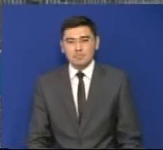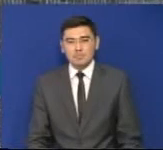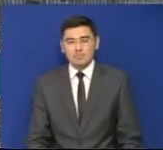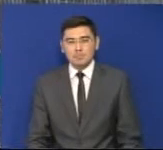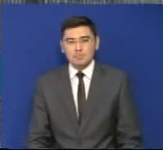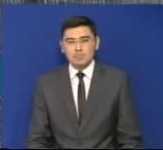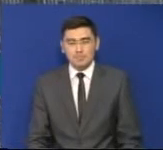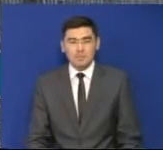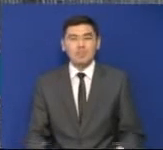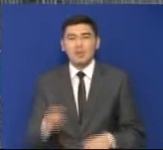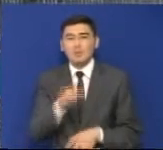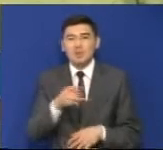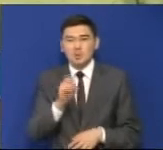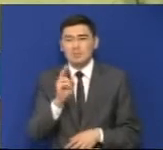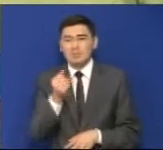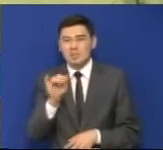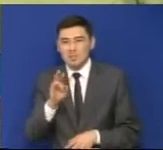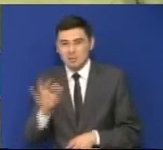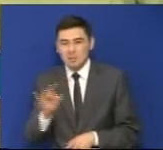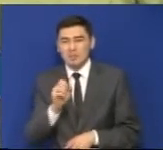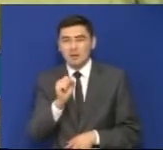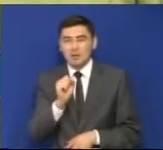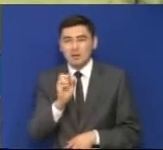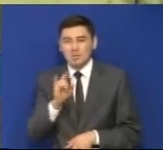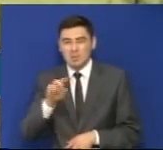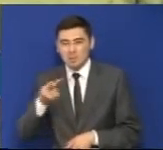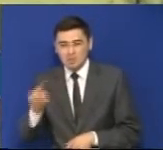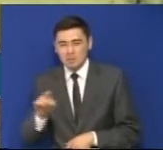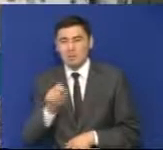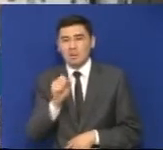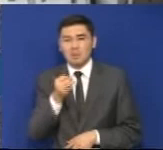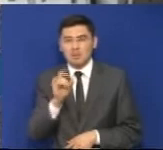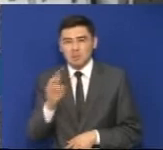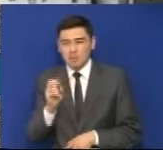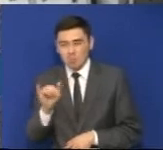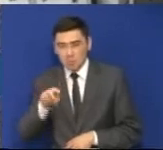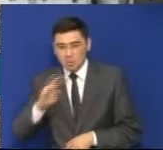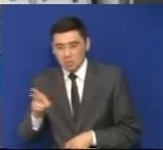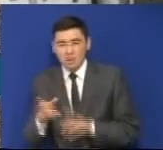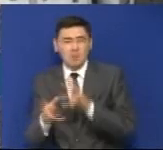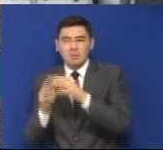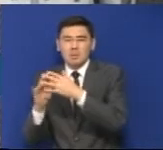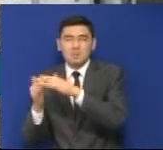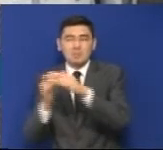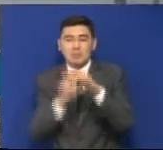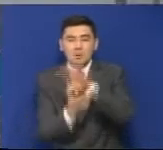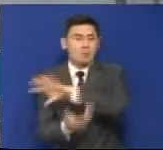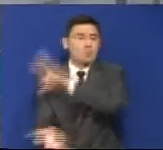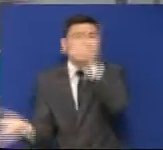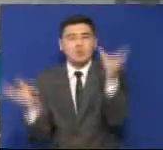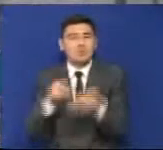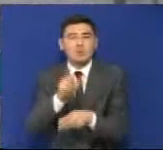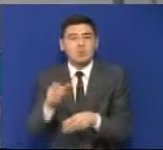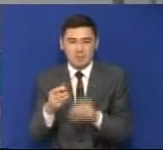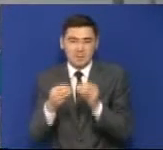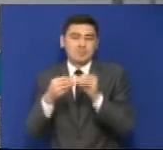Бұрынғы аудан орталығы Қайнар мен Алғабас, Абыралы, Ақбұлақ, Айнабұлақ сынды ауылдардың қосалғанда мұнда барлығы 5000-ға тарта халық тұрады.